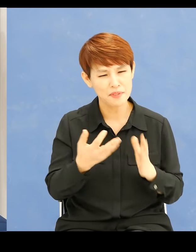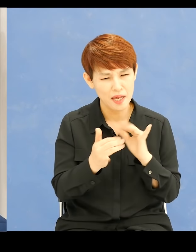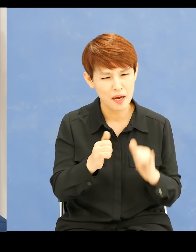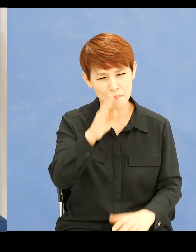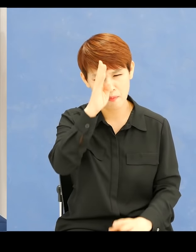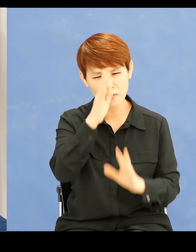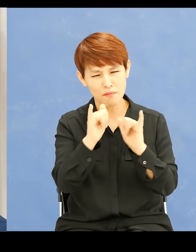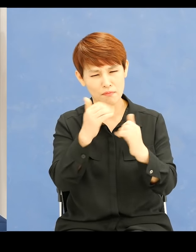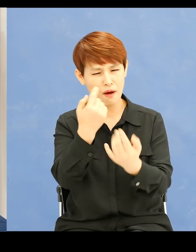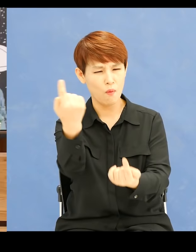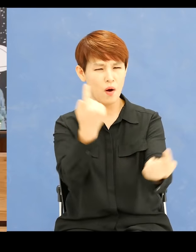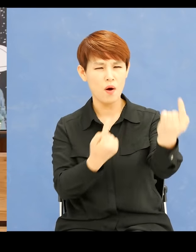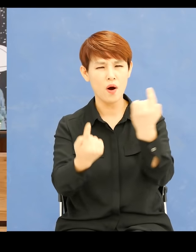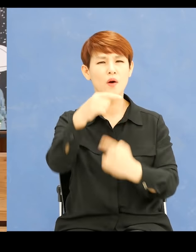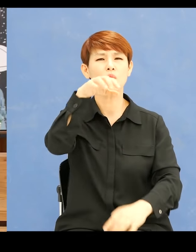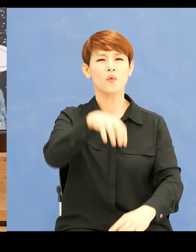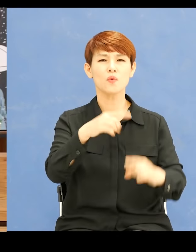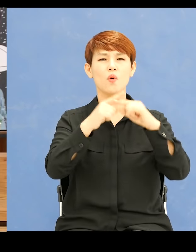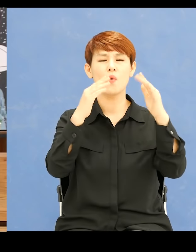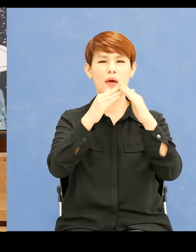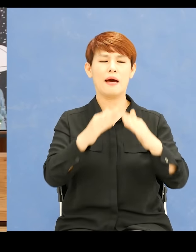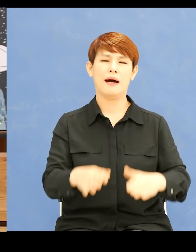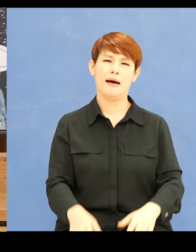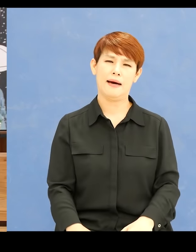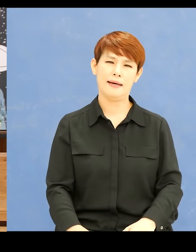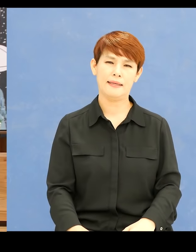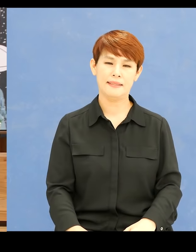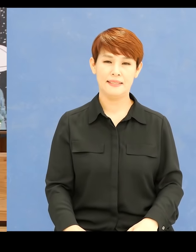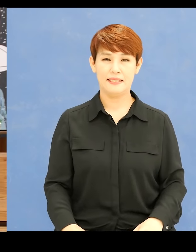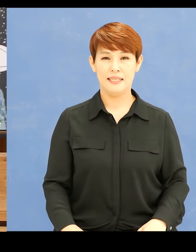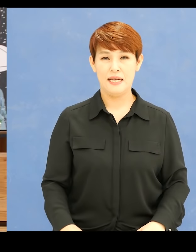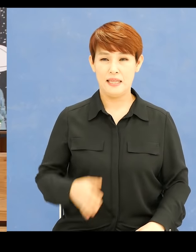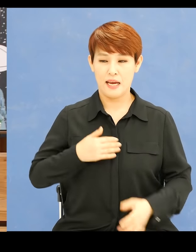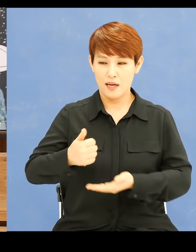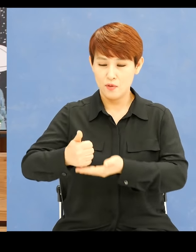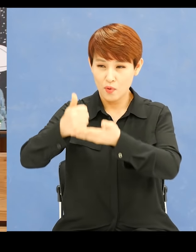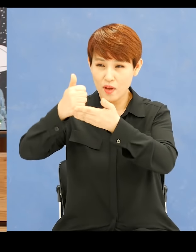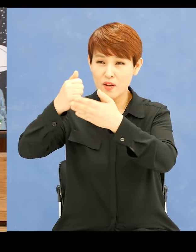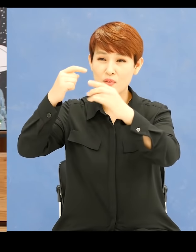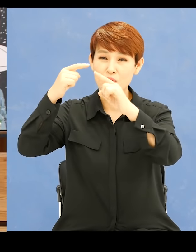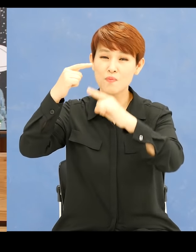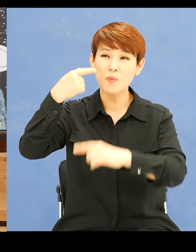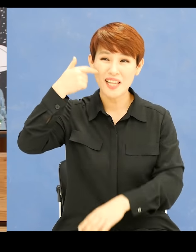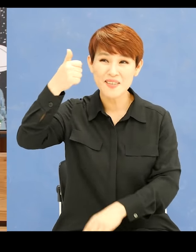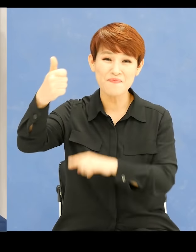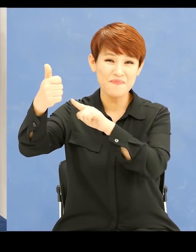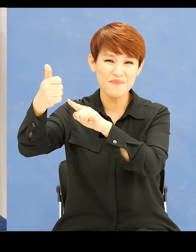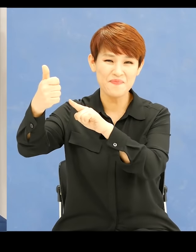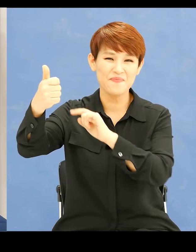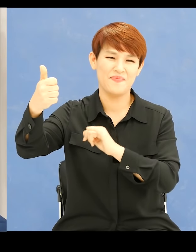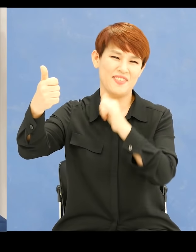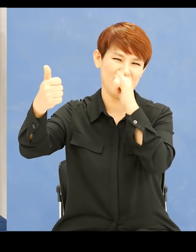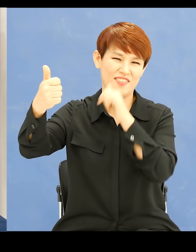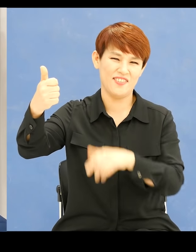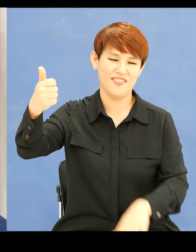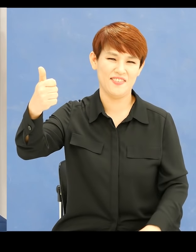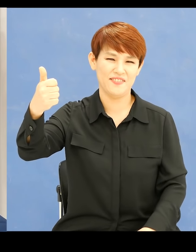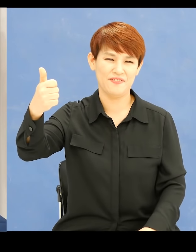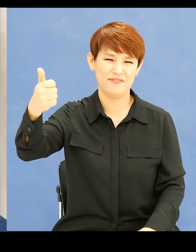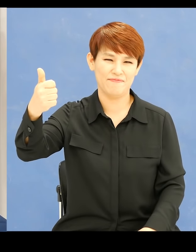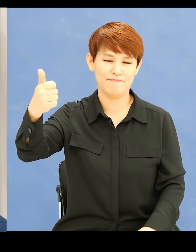또 버겁게 다가오더라고요. 네. 그래서 제가 존경하는 달라스에 이제 큰 교회 하시는 한인 목사님이 계신데 네. 저한테는 참